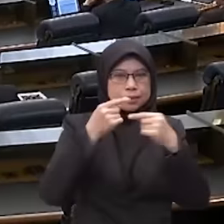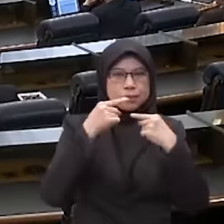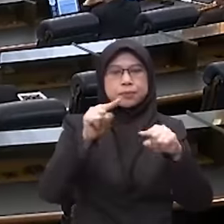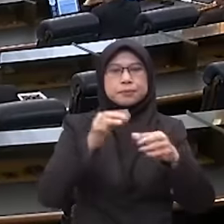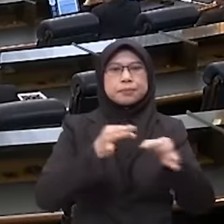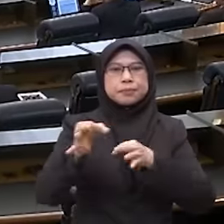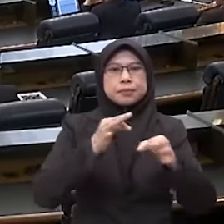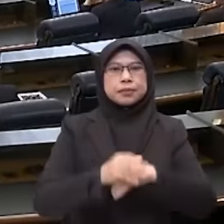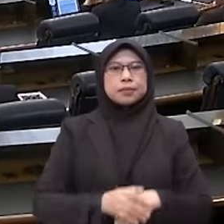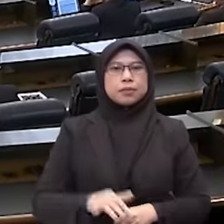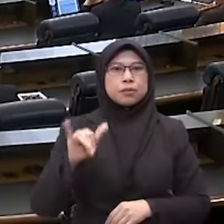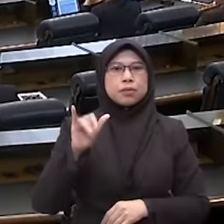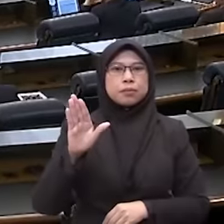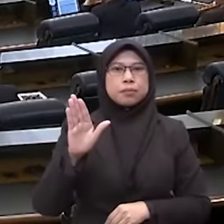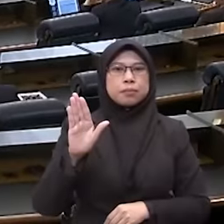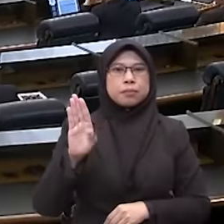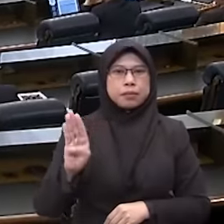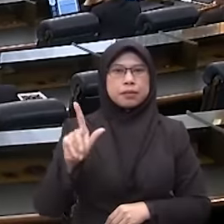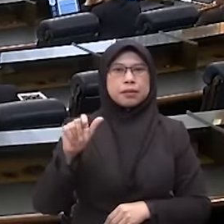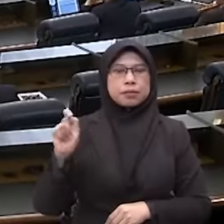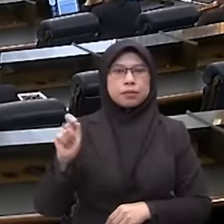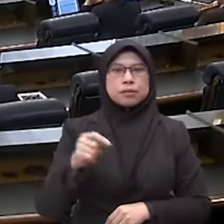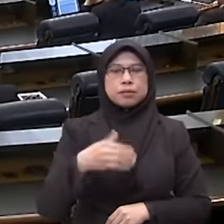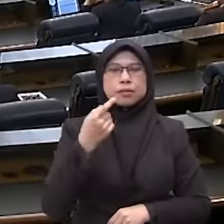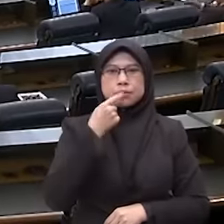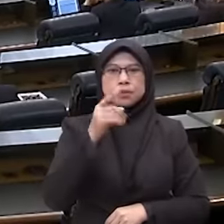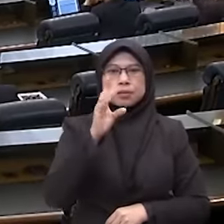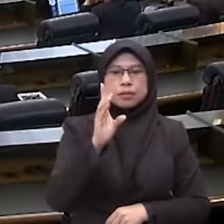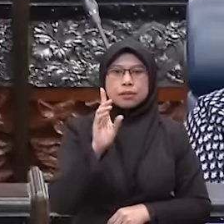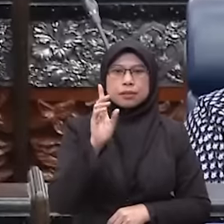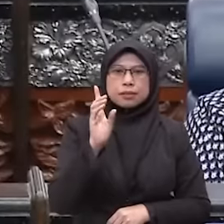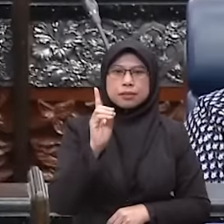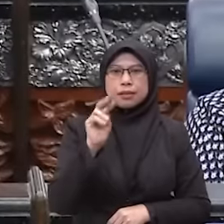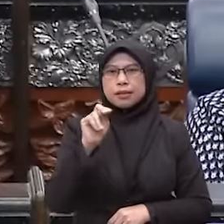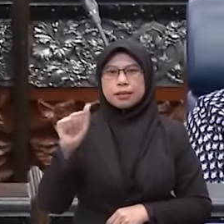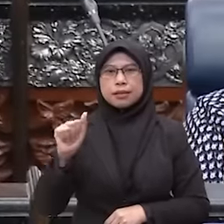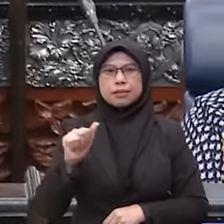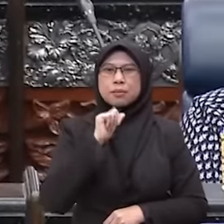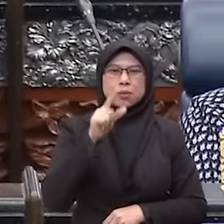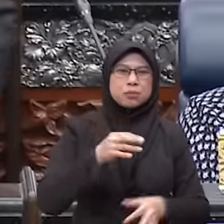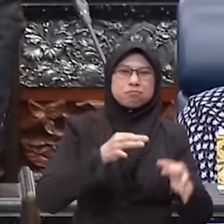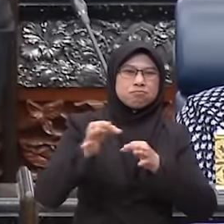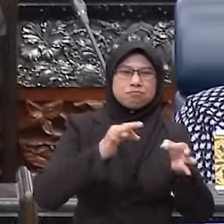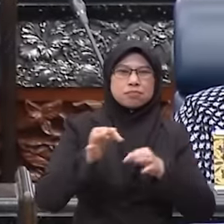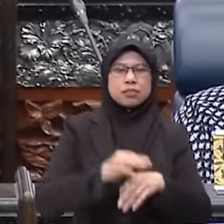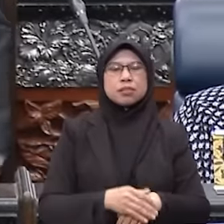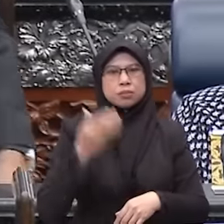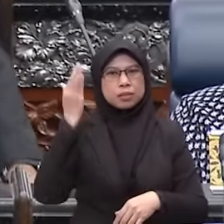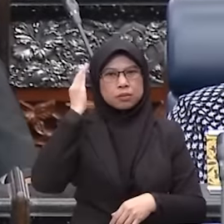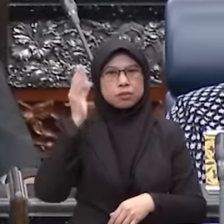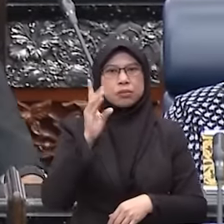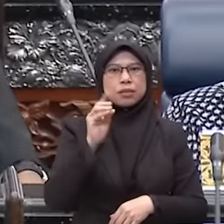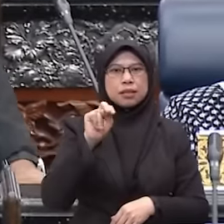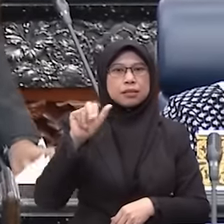yang berhormat R telah menyebutkan mengenai kes dnaa ini tak perlu dihuraikanlah semua orang tahu bila sebut dnaa ini